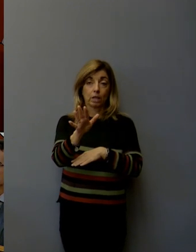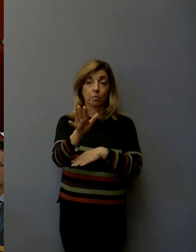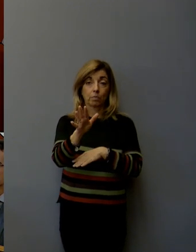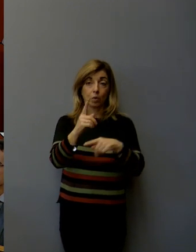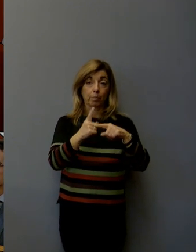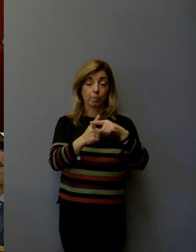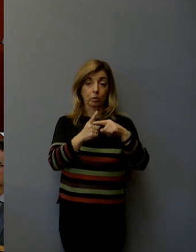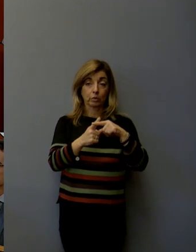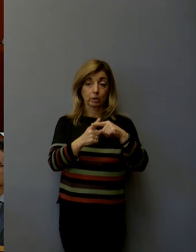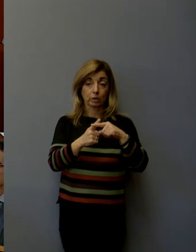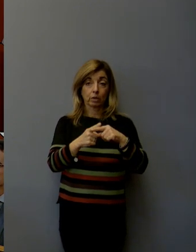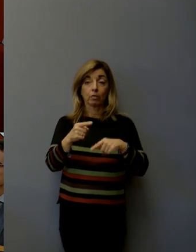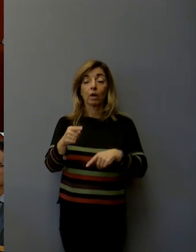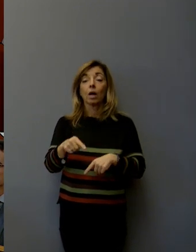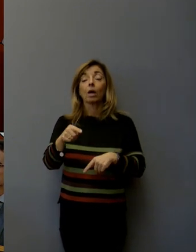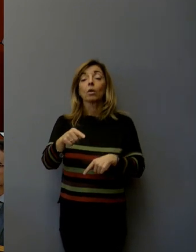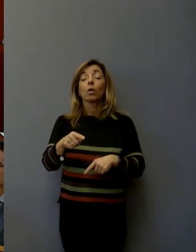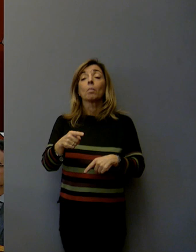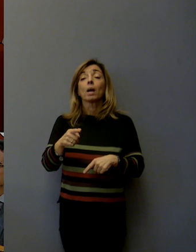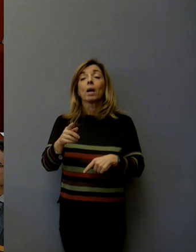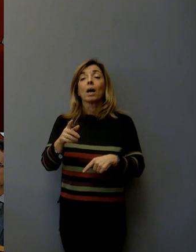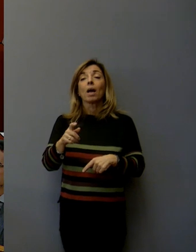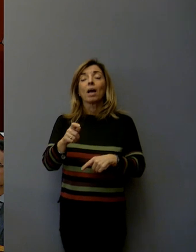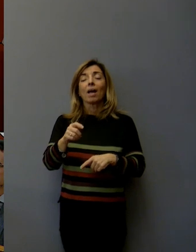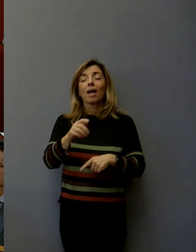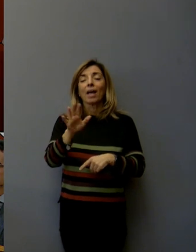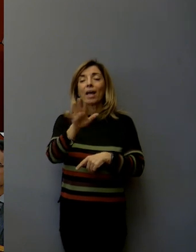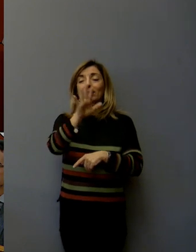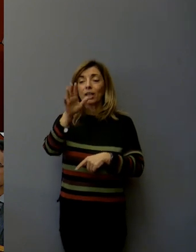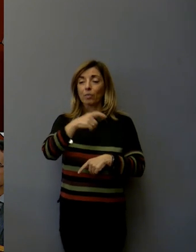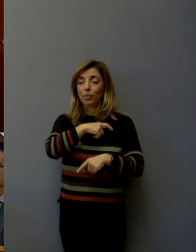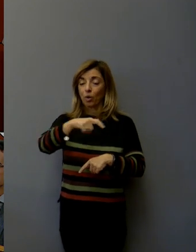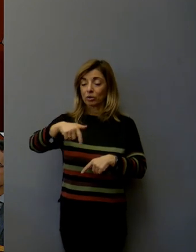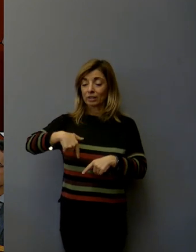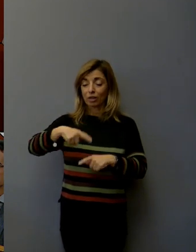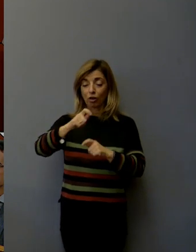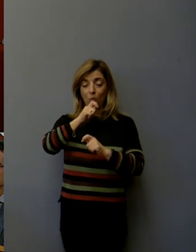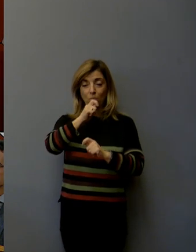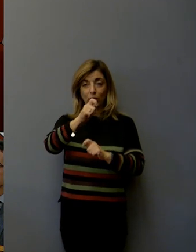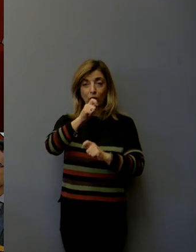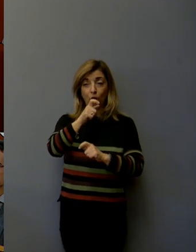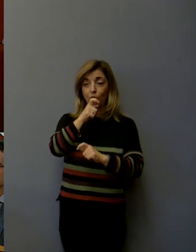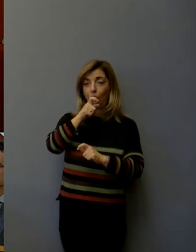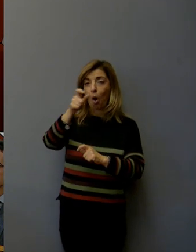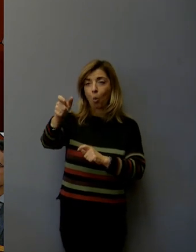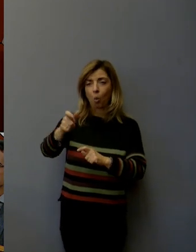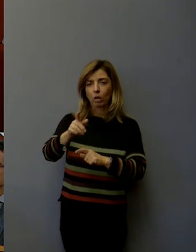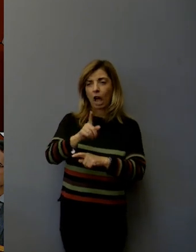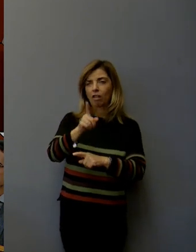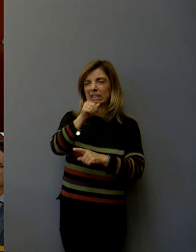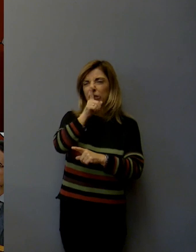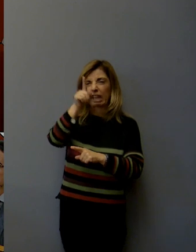il sindaco della stessa città d'Italia che urla a microfoni accesi al presidente di questo consiglio ha un consigliere comunale Fallo stare zitto